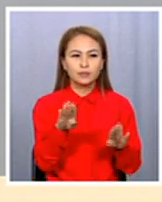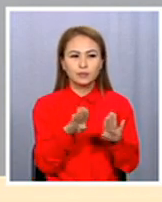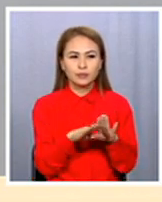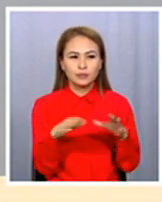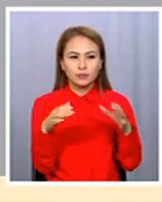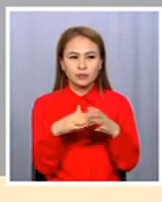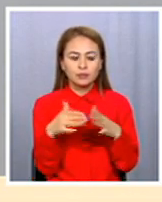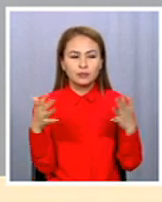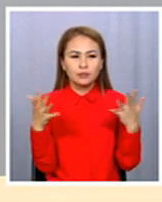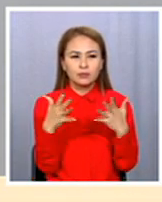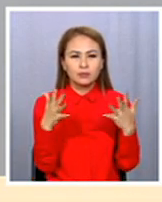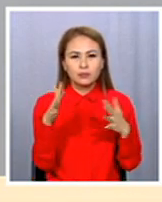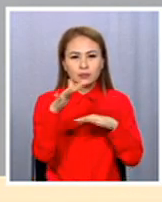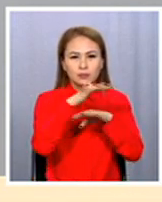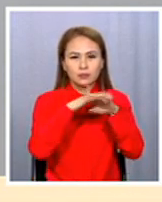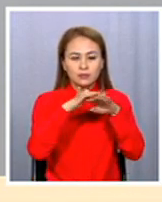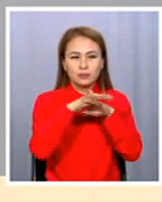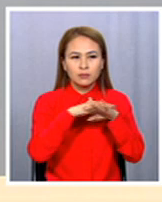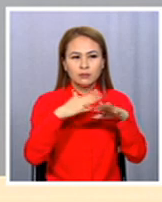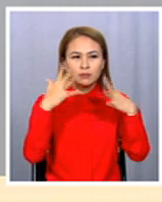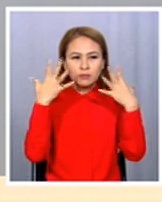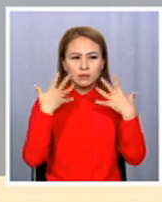это небесное тело?